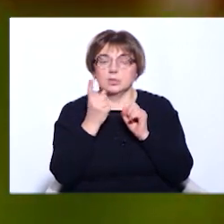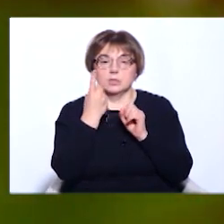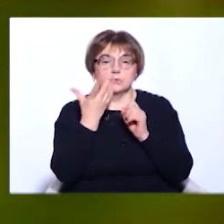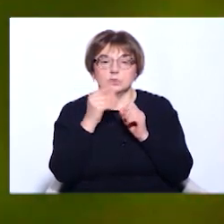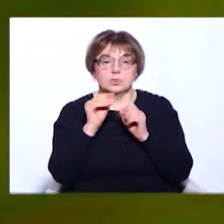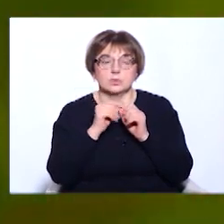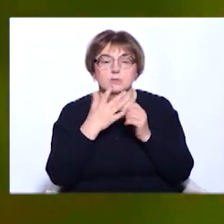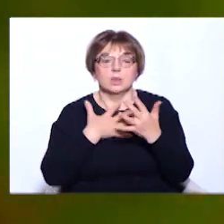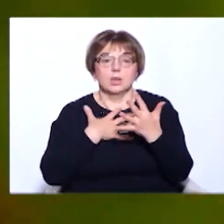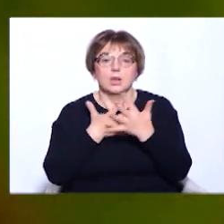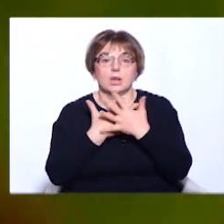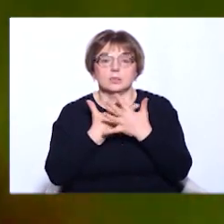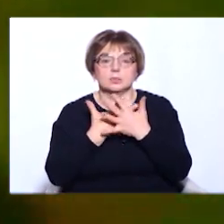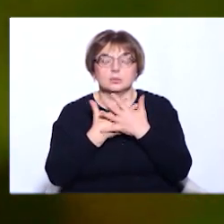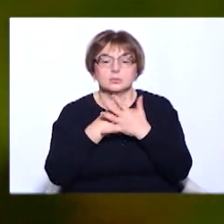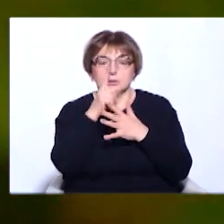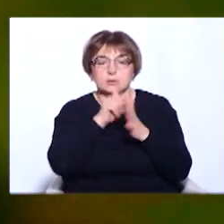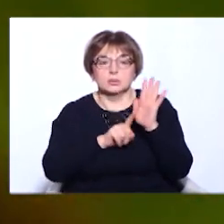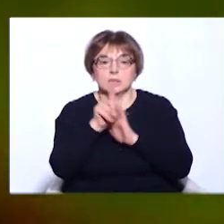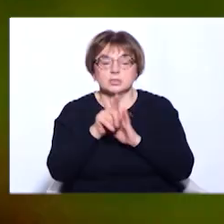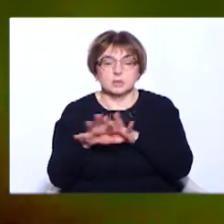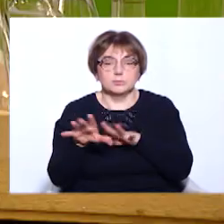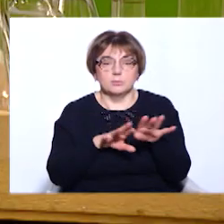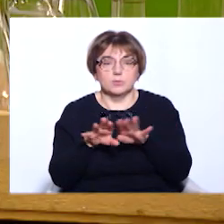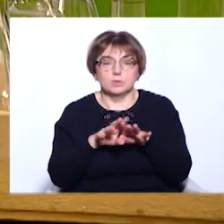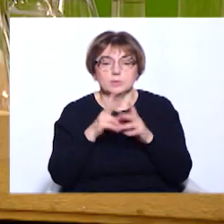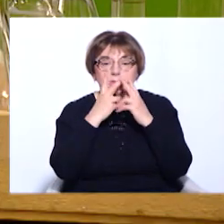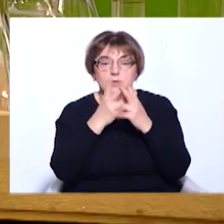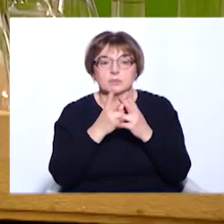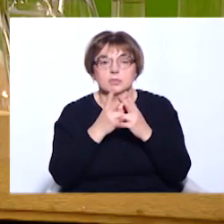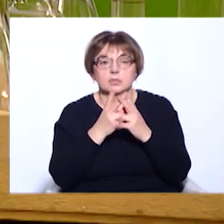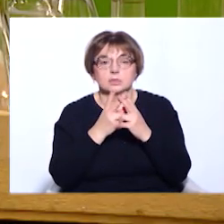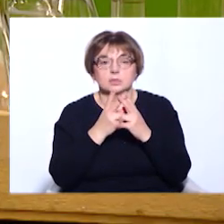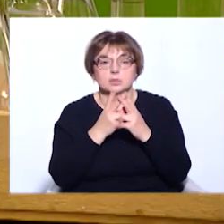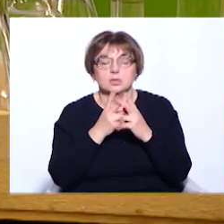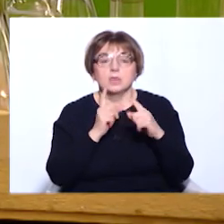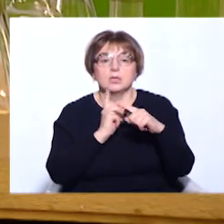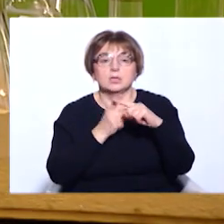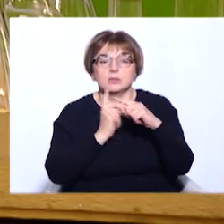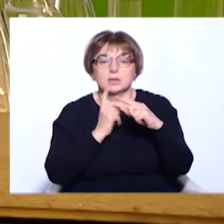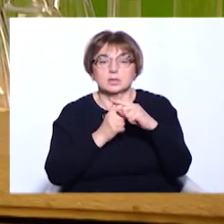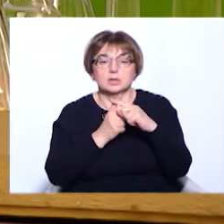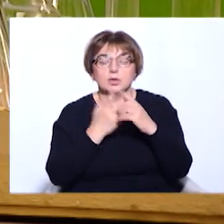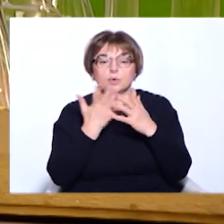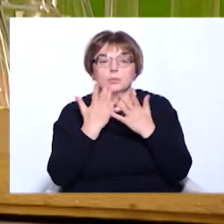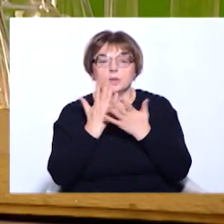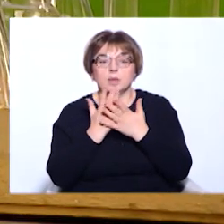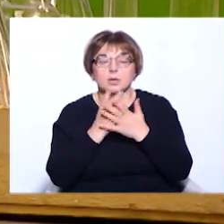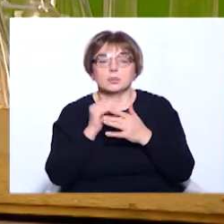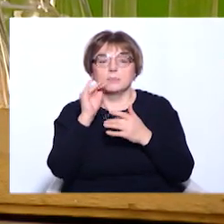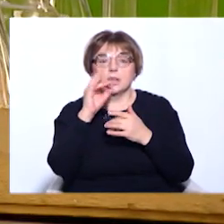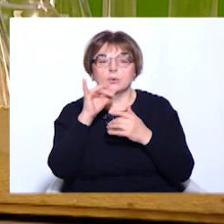წუთი, აქტიურად წავიდა პროცესი და დავინახეთ, რომ რკინა, რომელიც არის